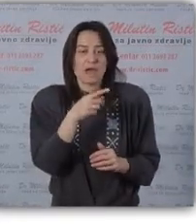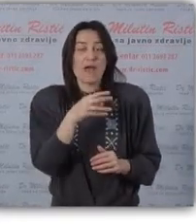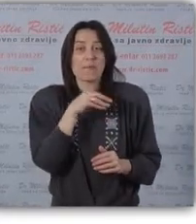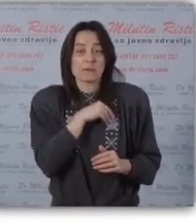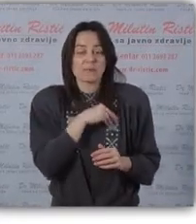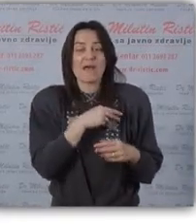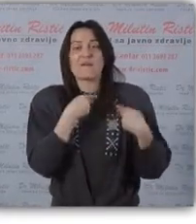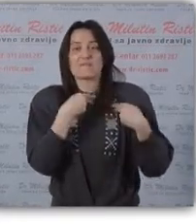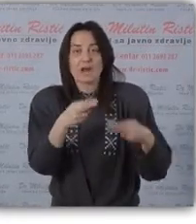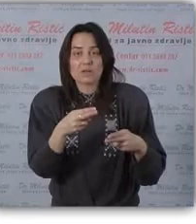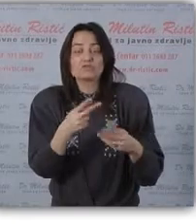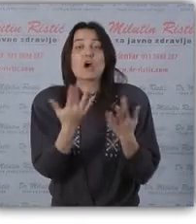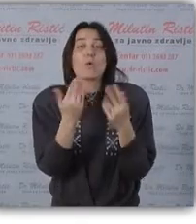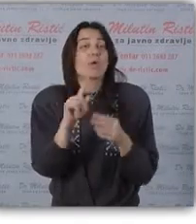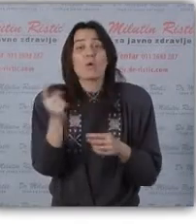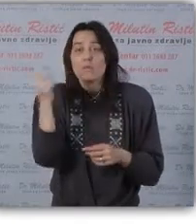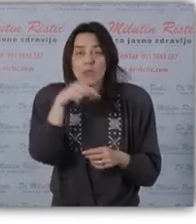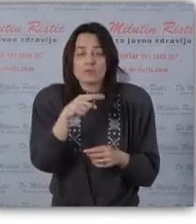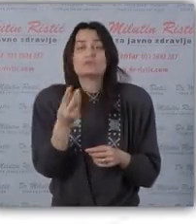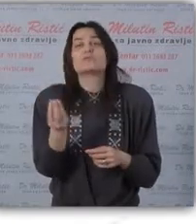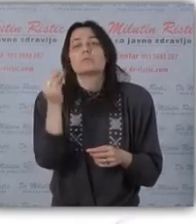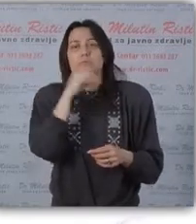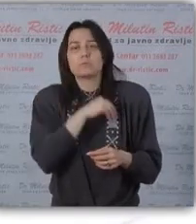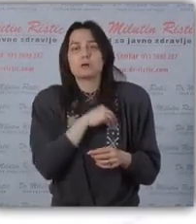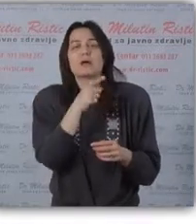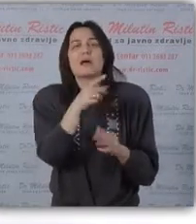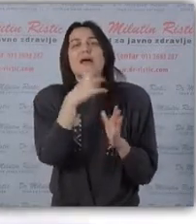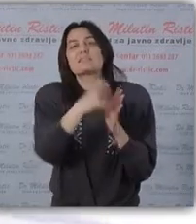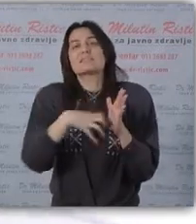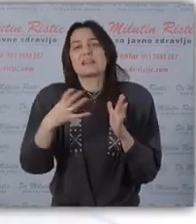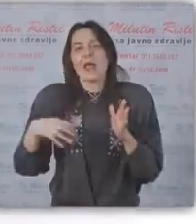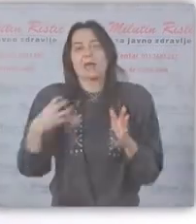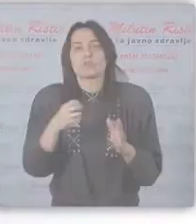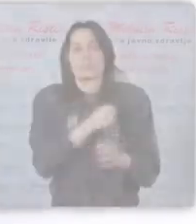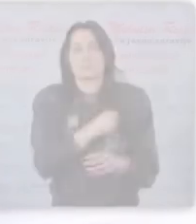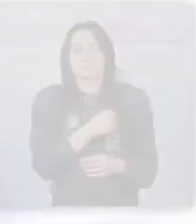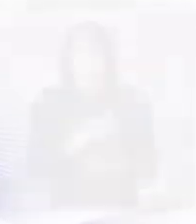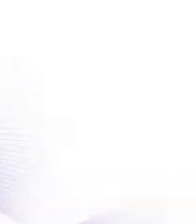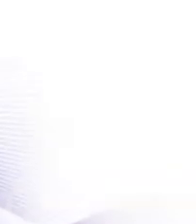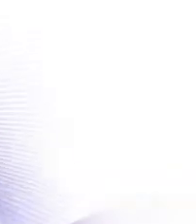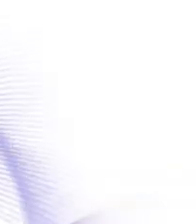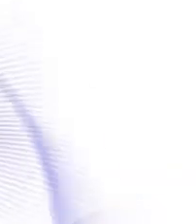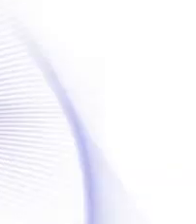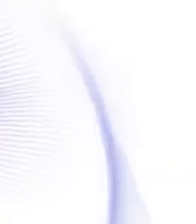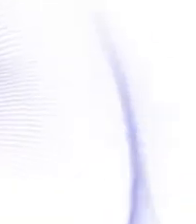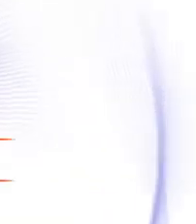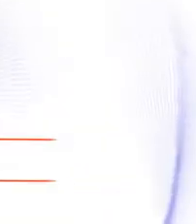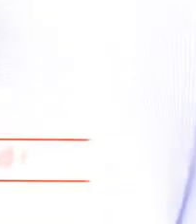onda se taj pacemaker vraća. Ukoliko ne dođe, onda se postavlja nešto što se zove trajni pacemaker.